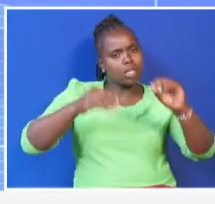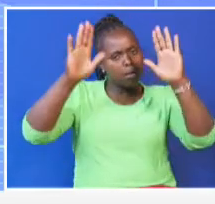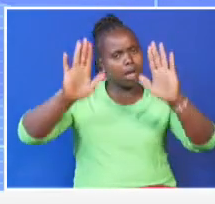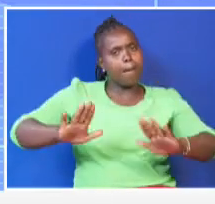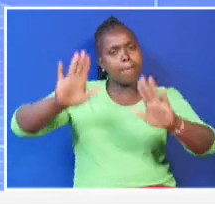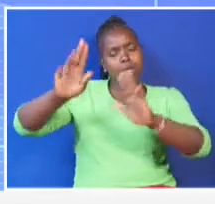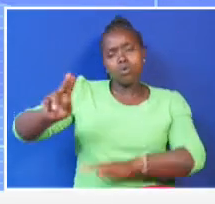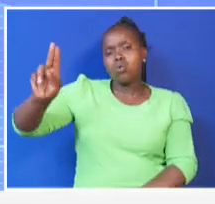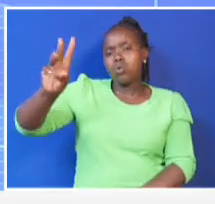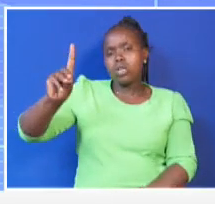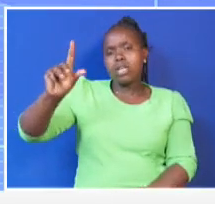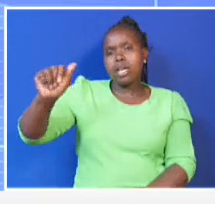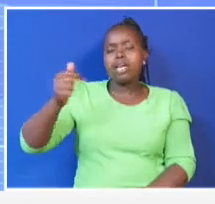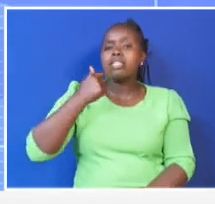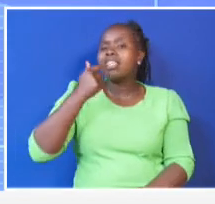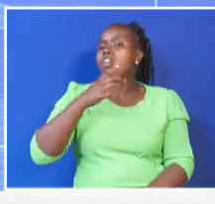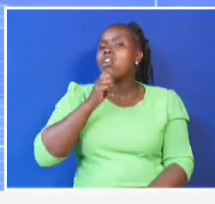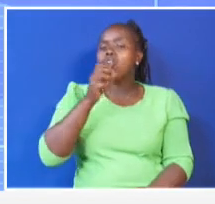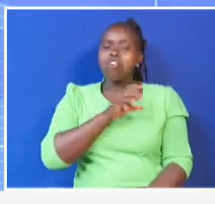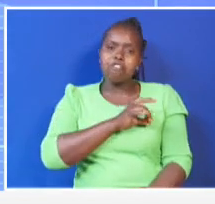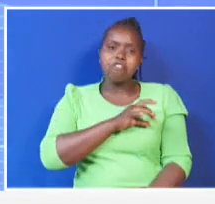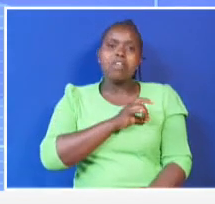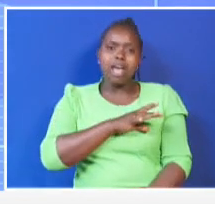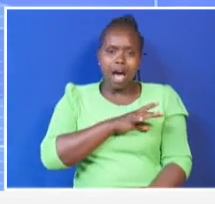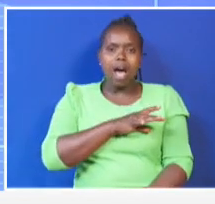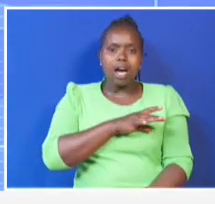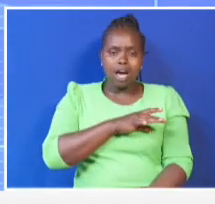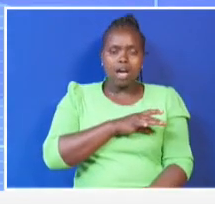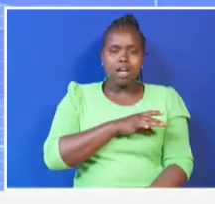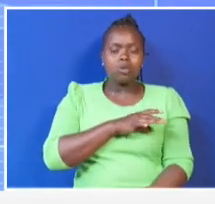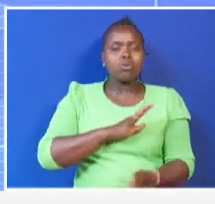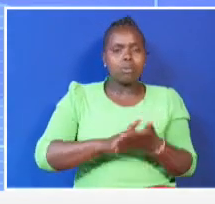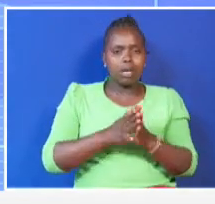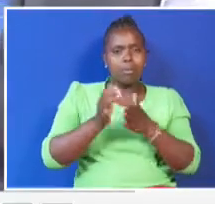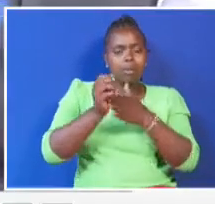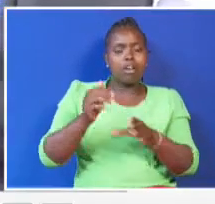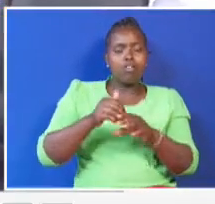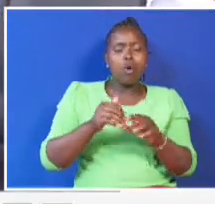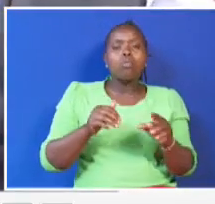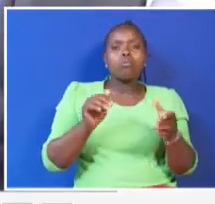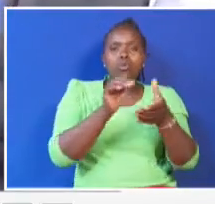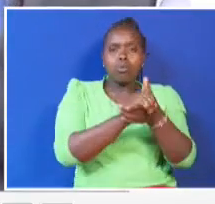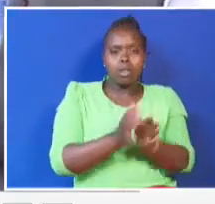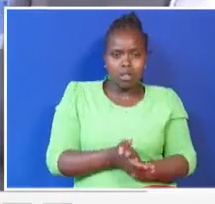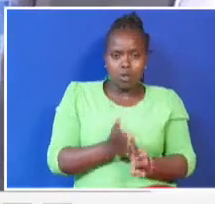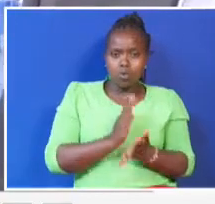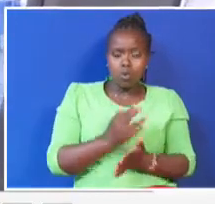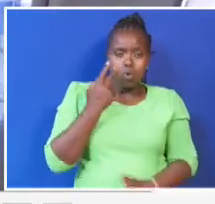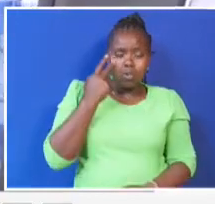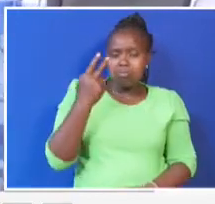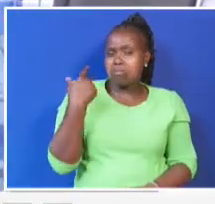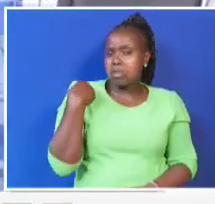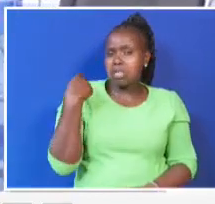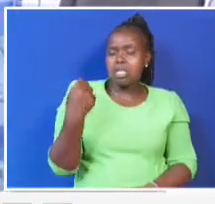na kwamba hawaogopi kuenda uchaguzi mdogo iwapo watatimuliwa katika chama cha Jubilee. We have seen increasingly